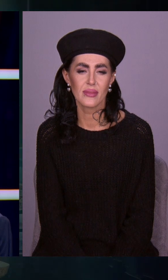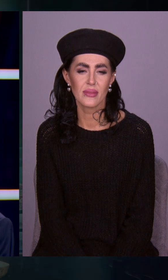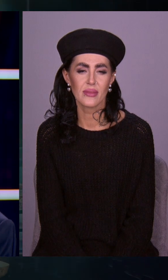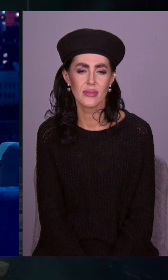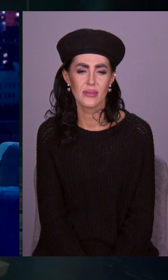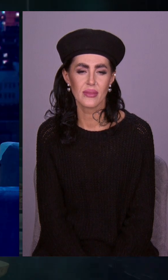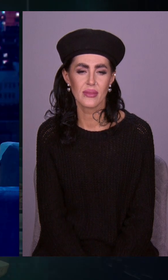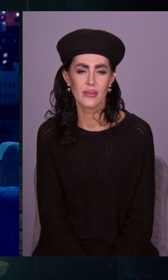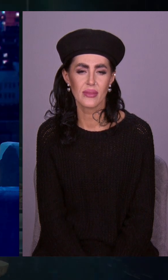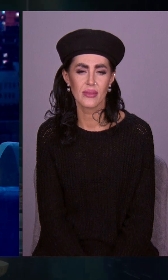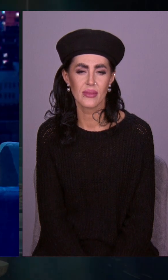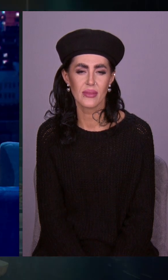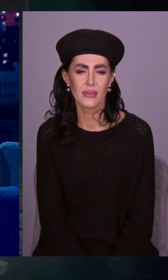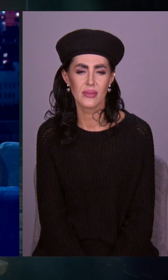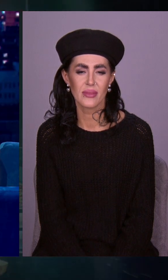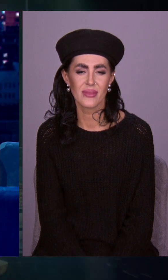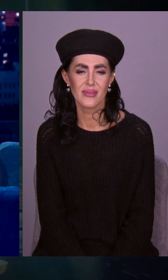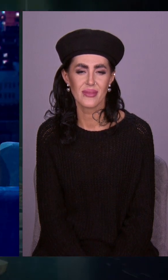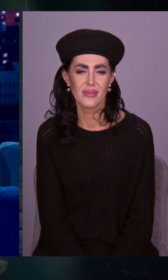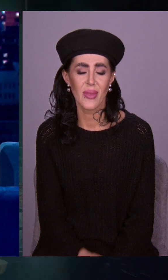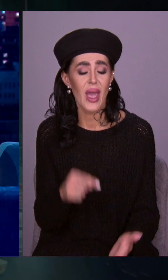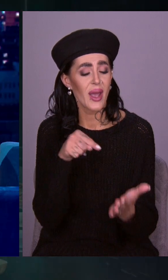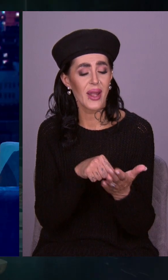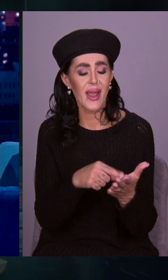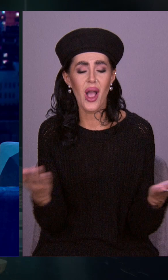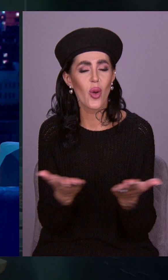ми будемо... Звуть, ну...